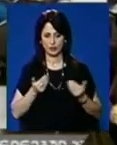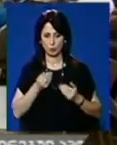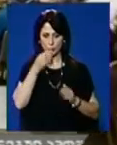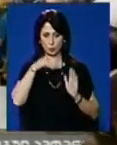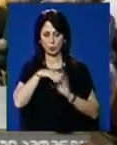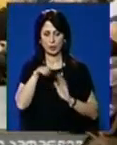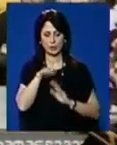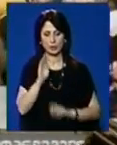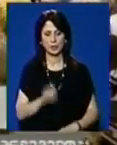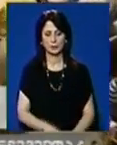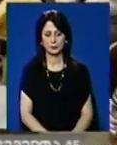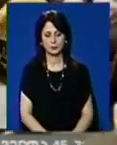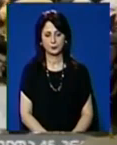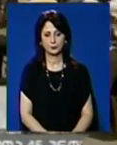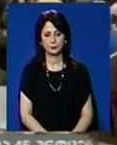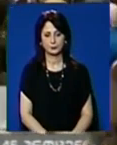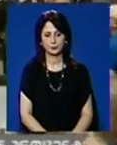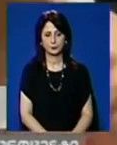იცხოვროთ უკეთესად.